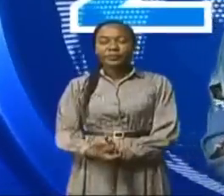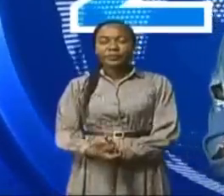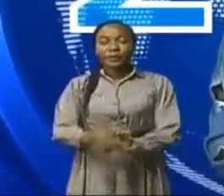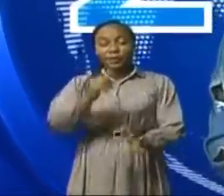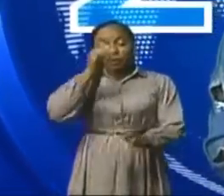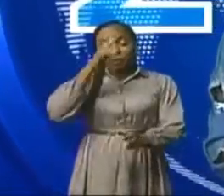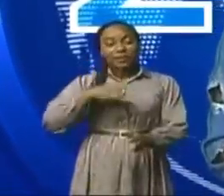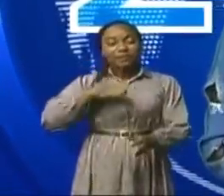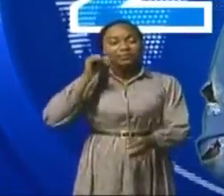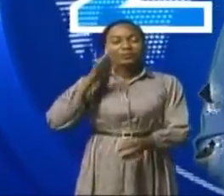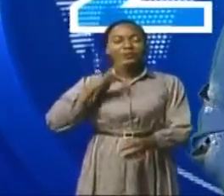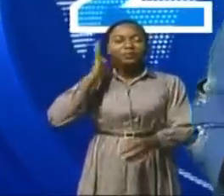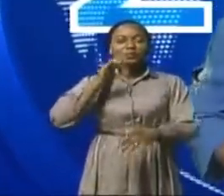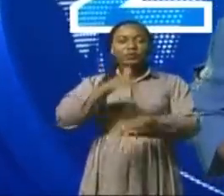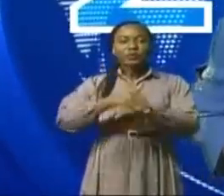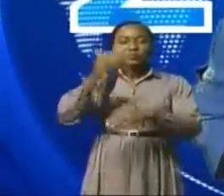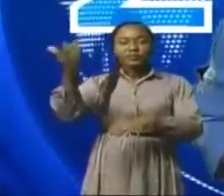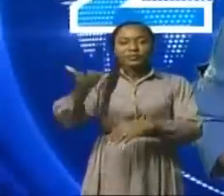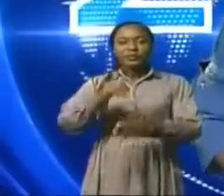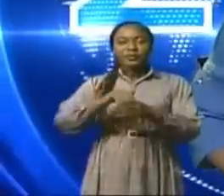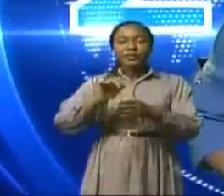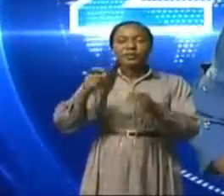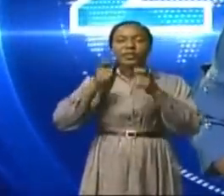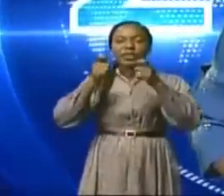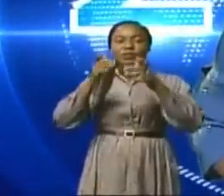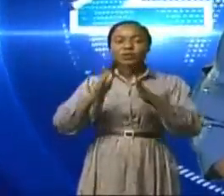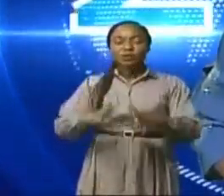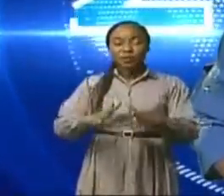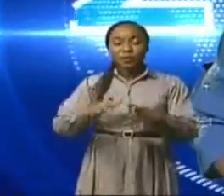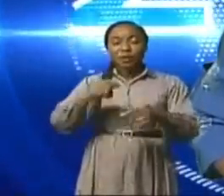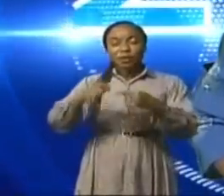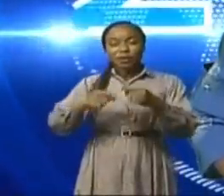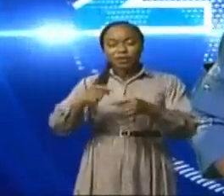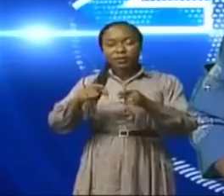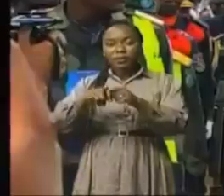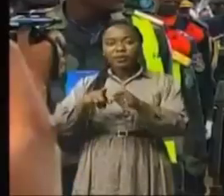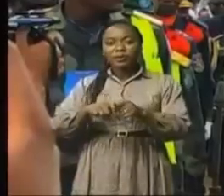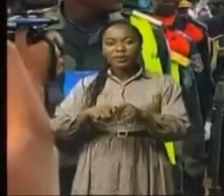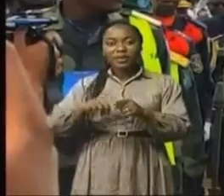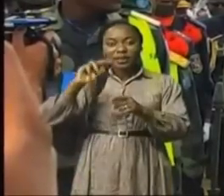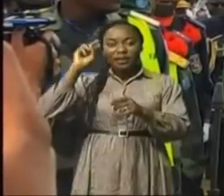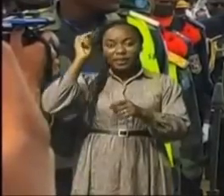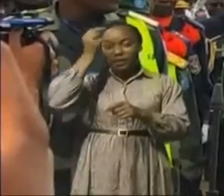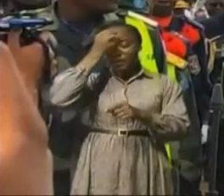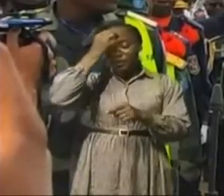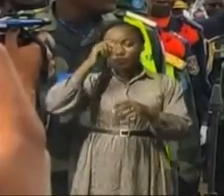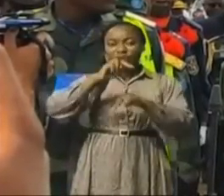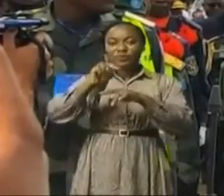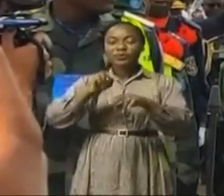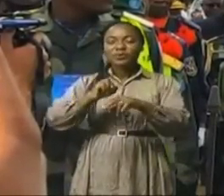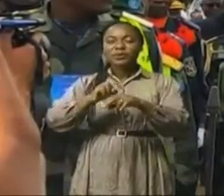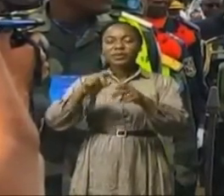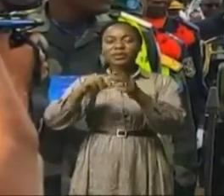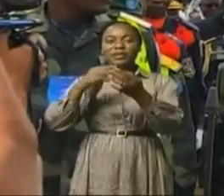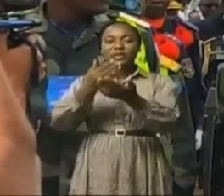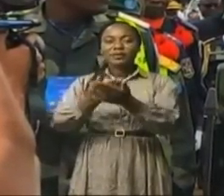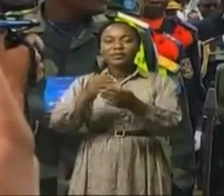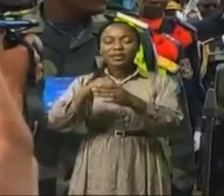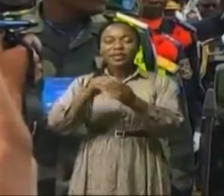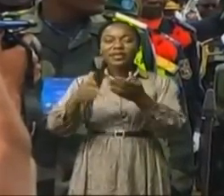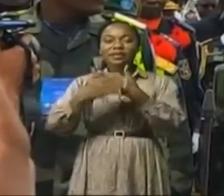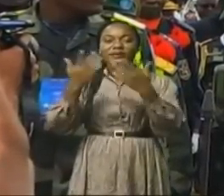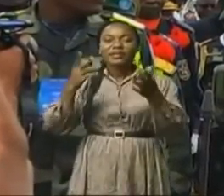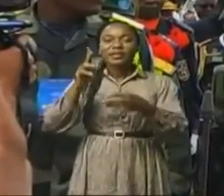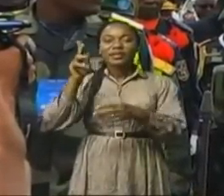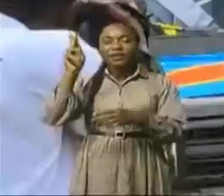Mesdames, Messieurs, bonsoir, bienvenue dans ce journal. Un seul titre au sommaire. La dépouille du héros national est arrivée dans la ville de Kisangani, une ville